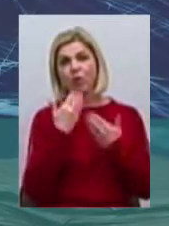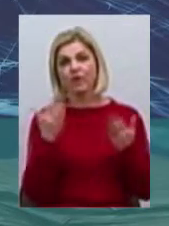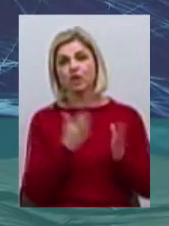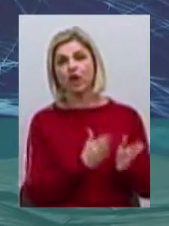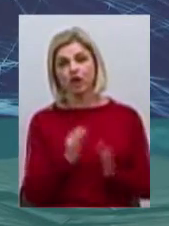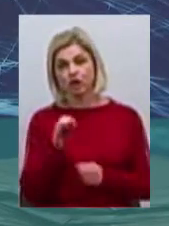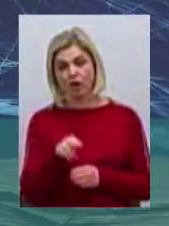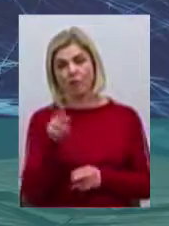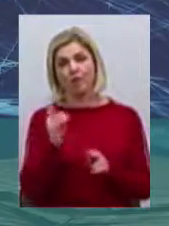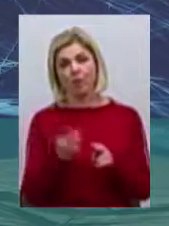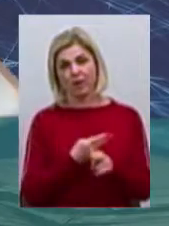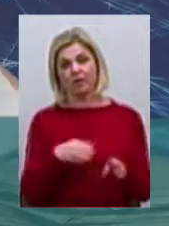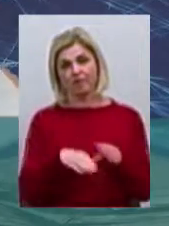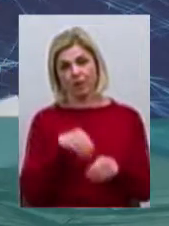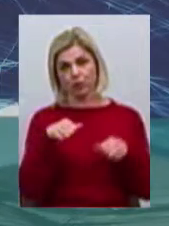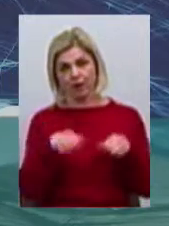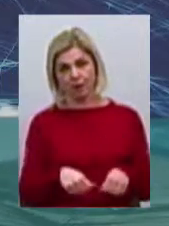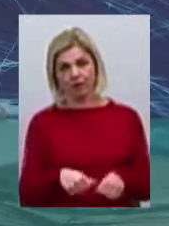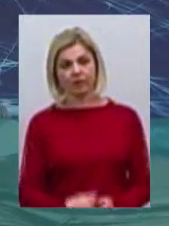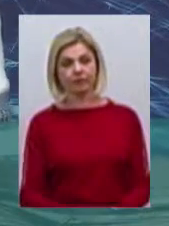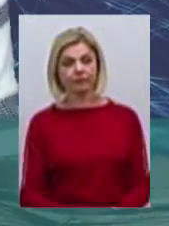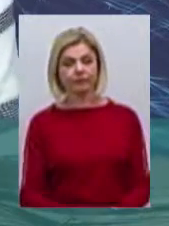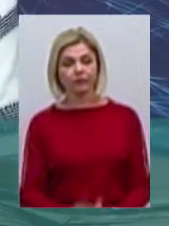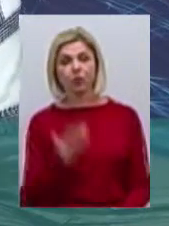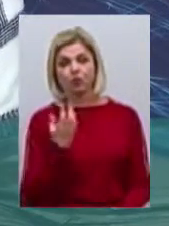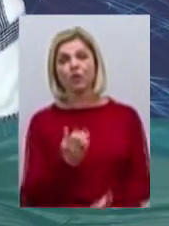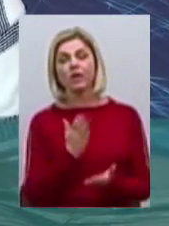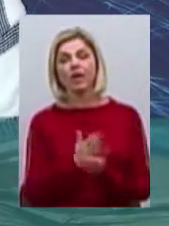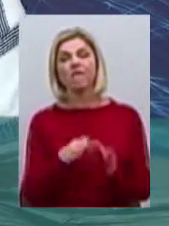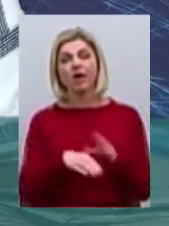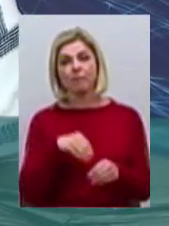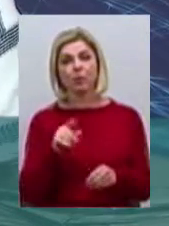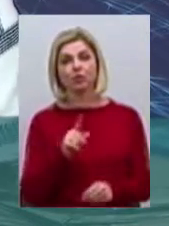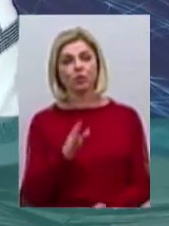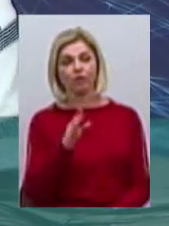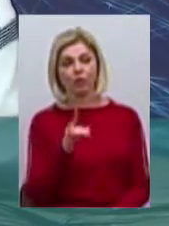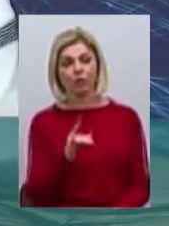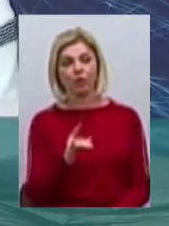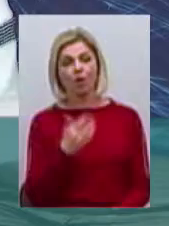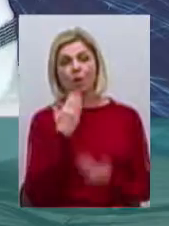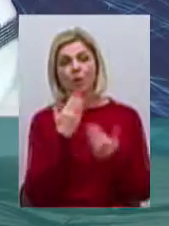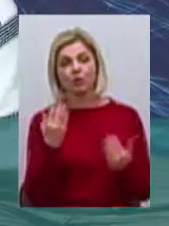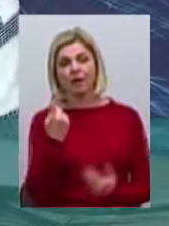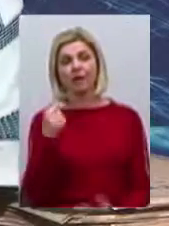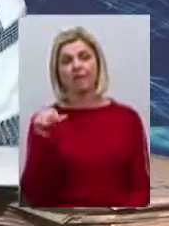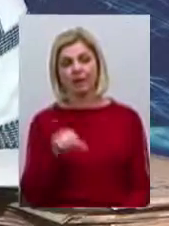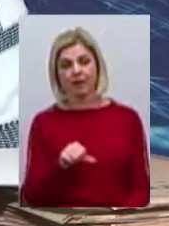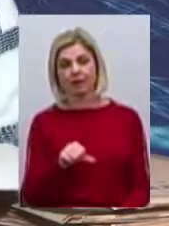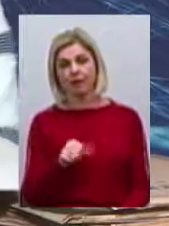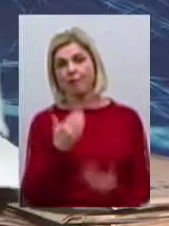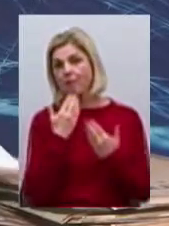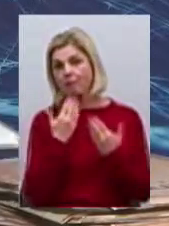позбавляли виборчих прав. Ось ще є вибори, щоб ви побачили це. Давайте, вже після... Остання хвилина. Остання